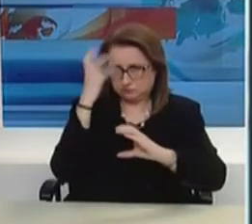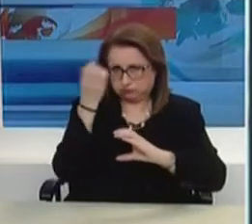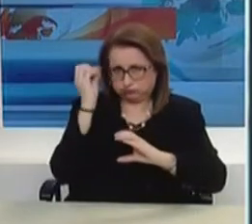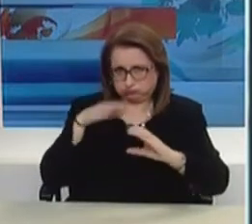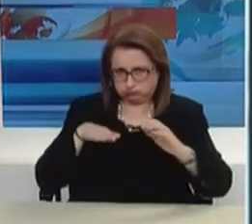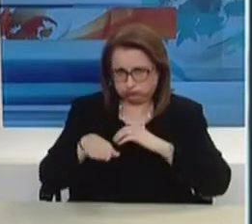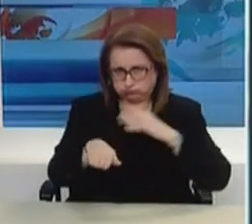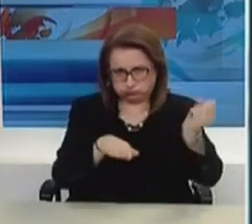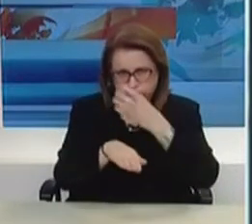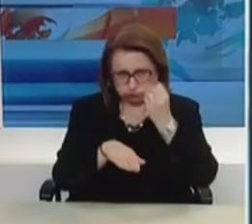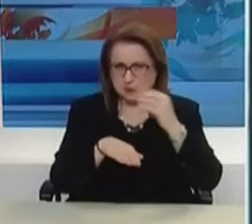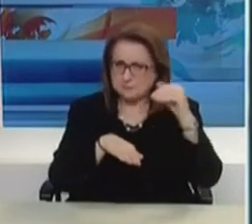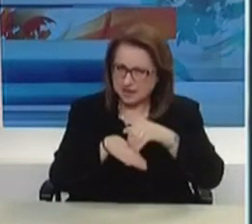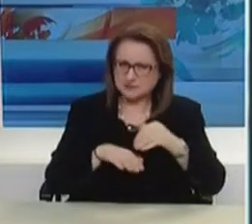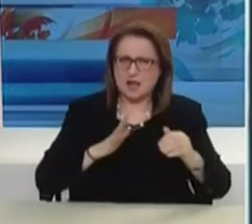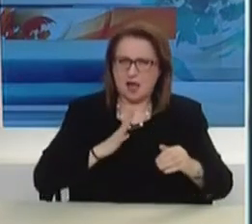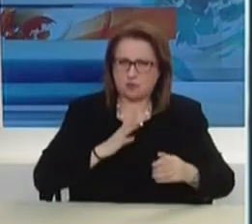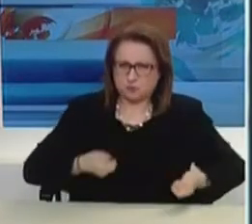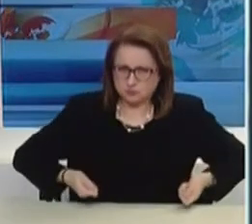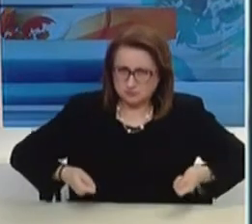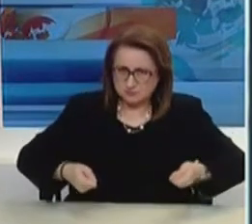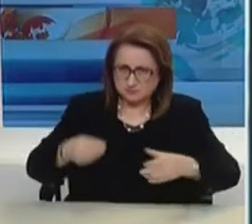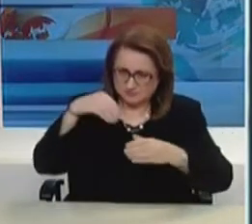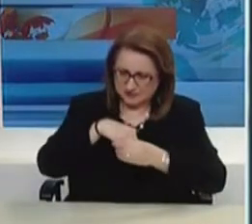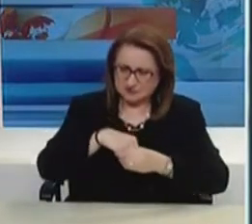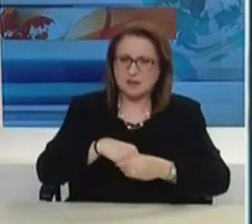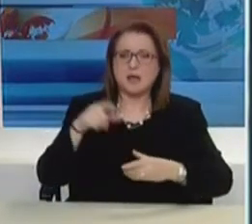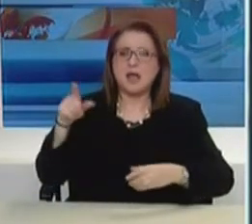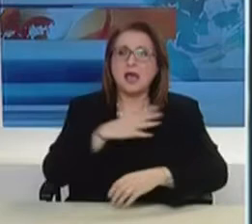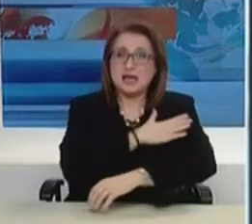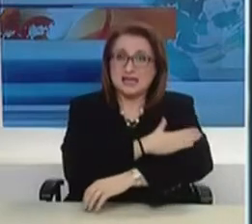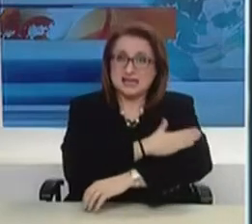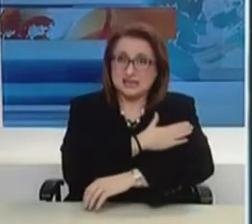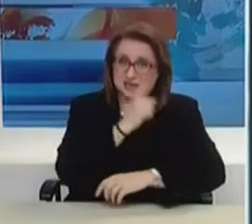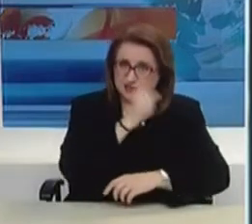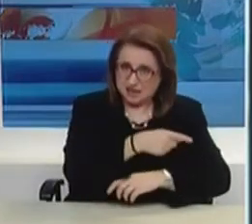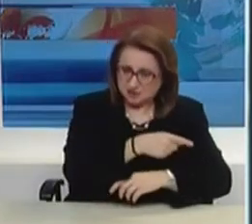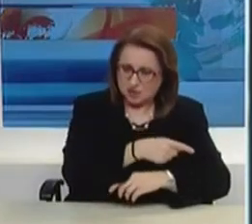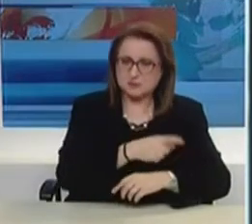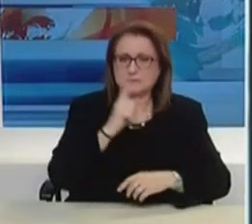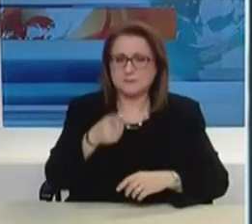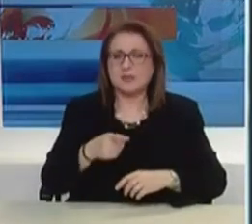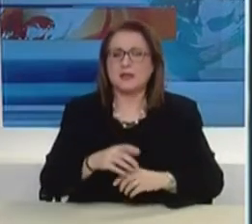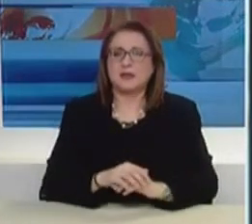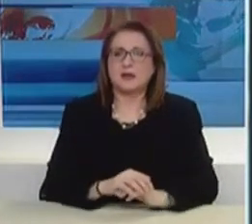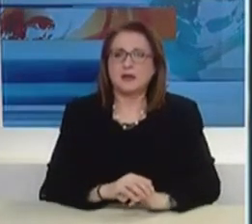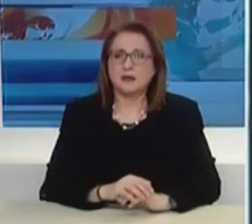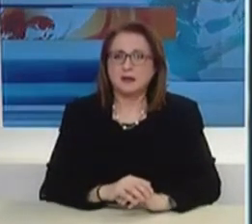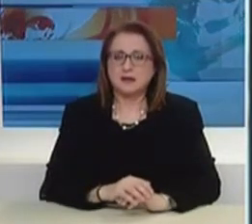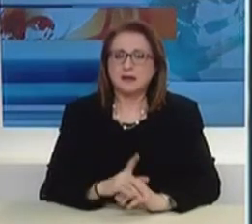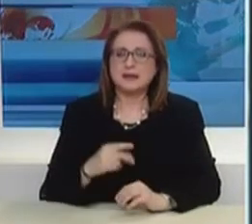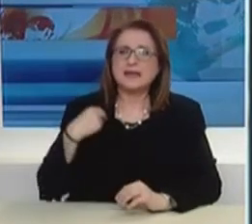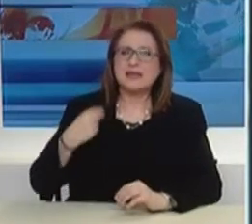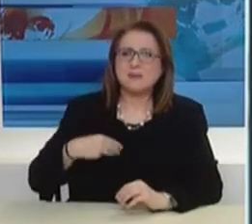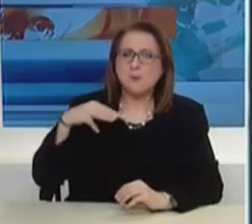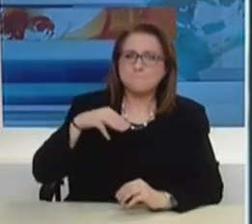απαραίτητο προσωπικό στους Δήμους Νεστορίου, στο Δήμο Καστοριάς για κάλυψη και των αναγκών του Δήμου Ορεστίδος και στον Δήμο